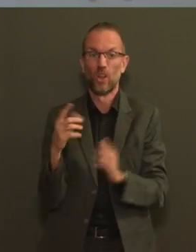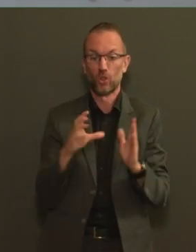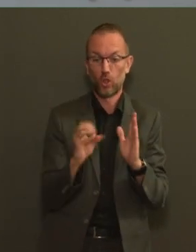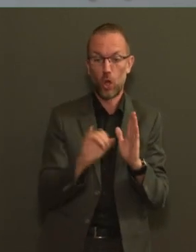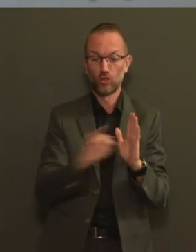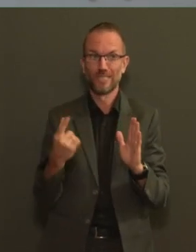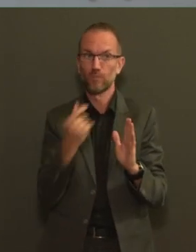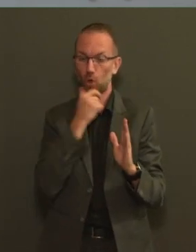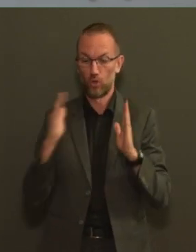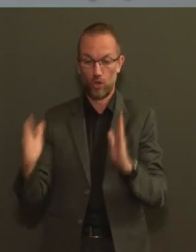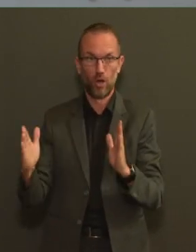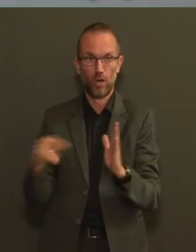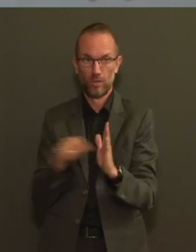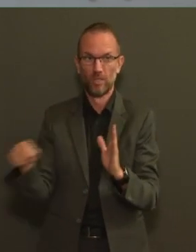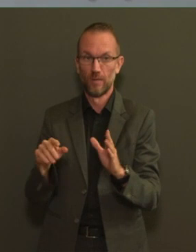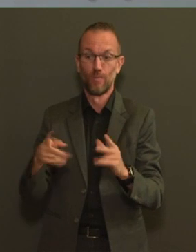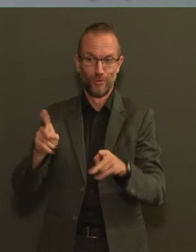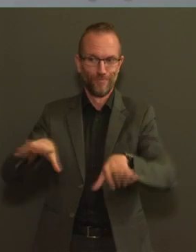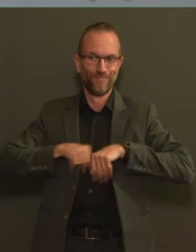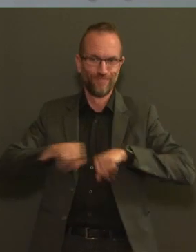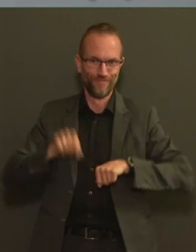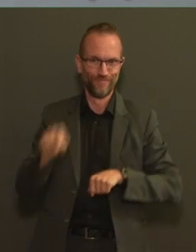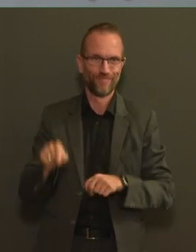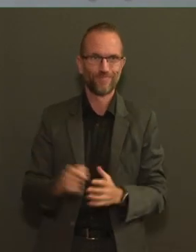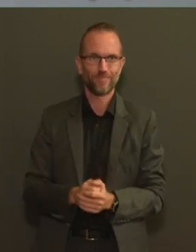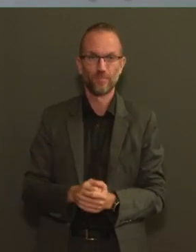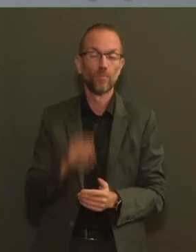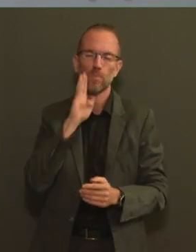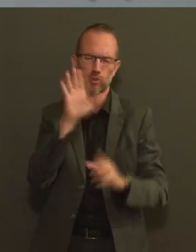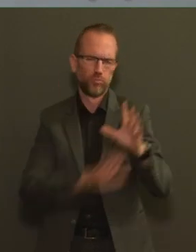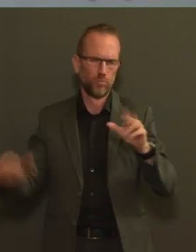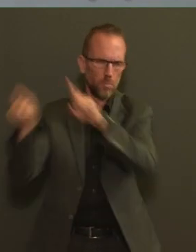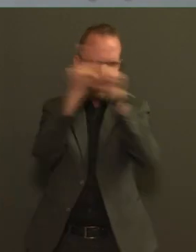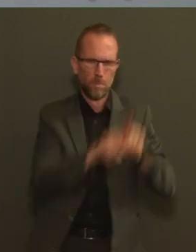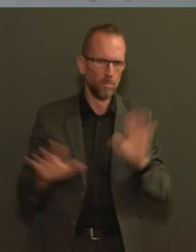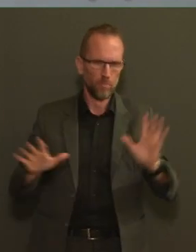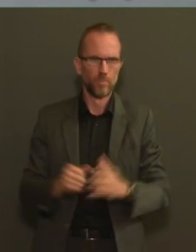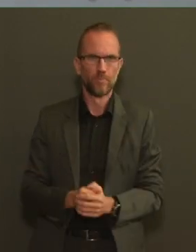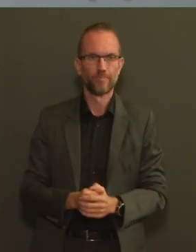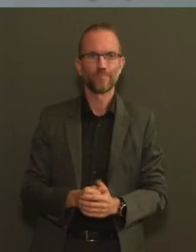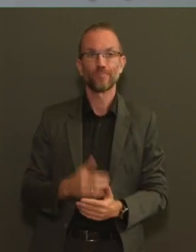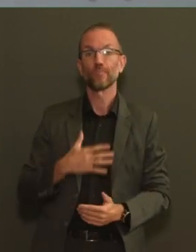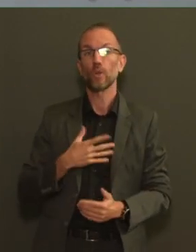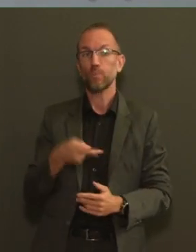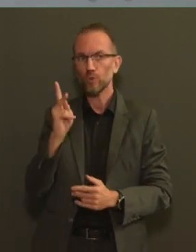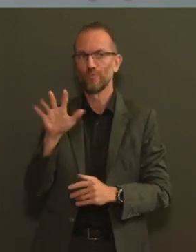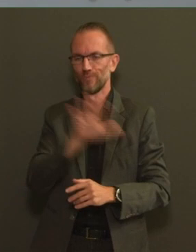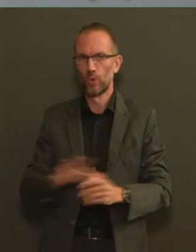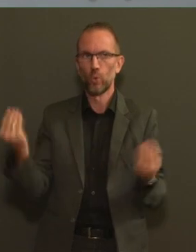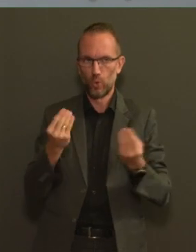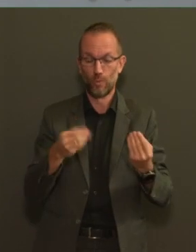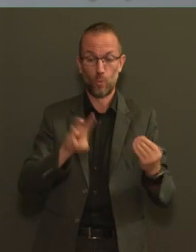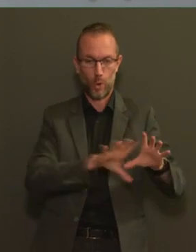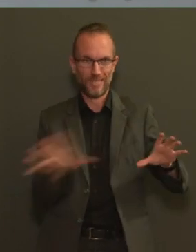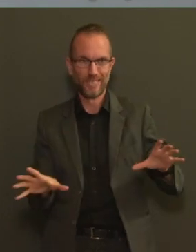le pays, mais c'est toujours particulièrement le cas sur le territoire de la Wallonie, avec les provinces du